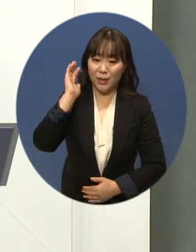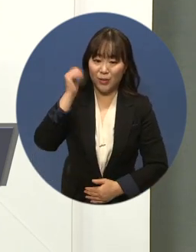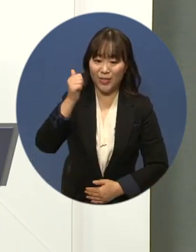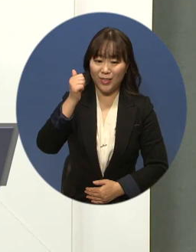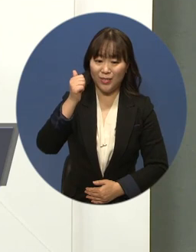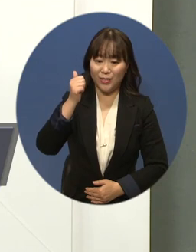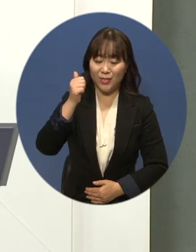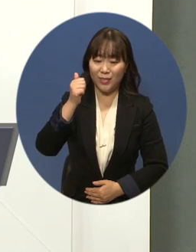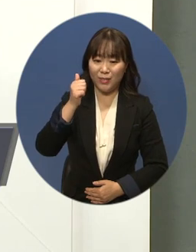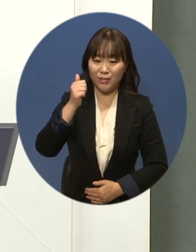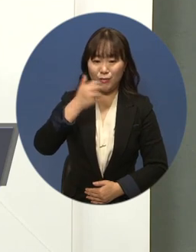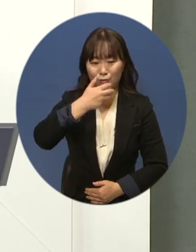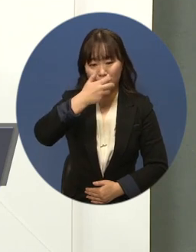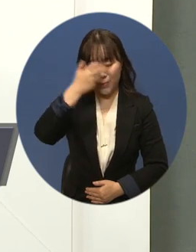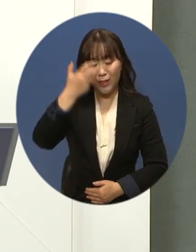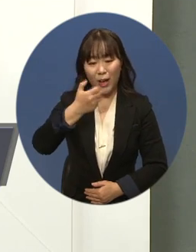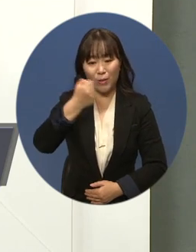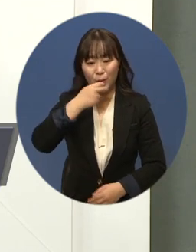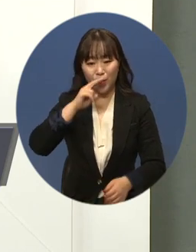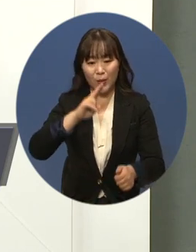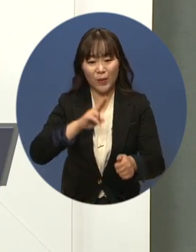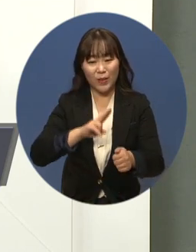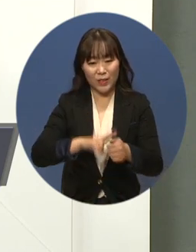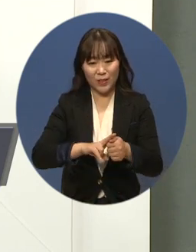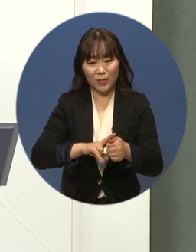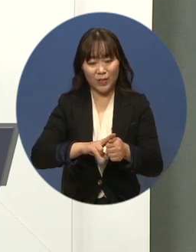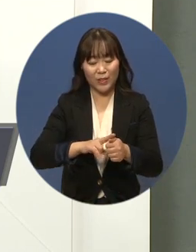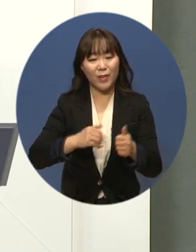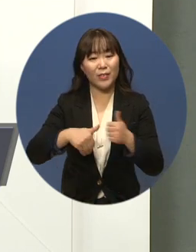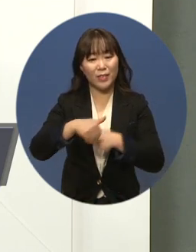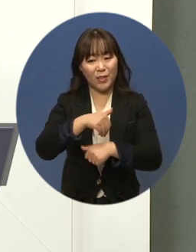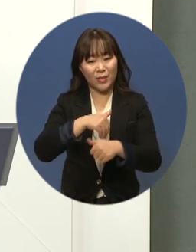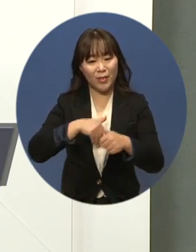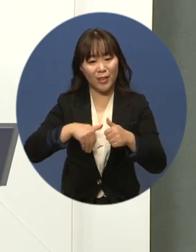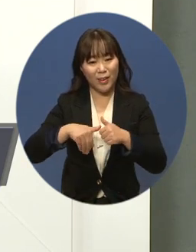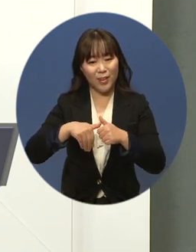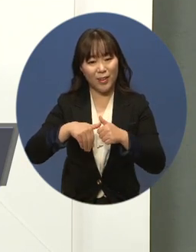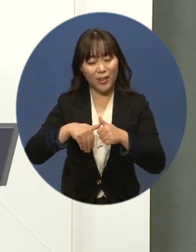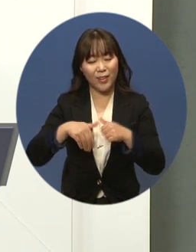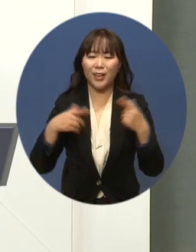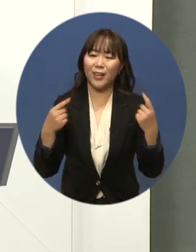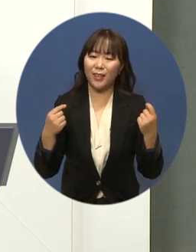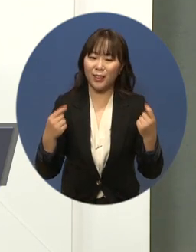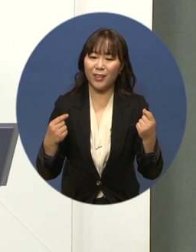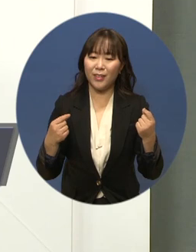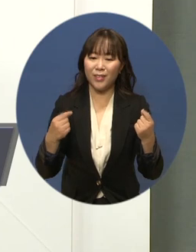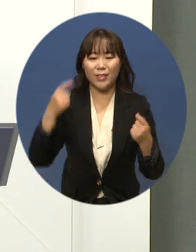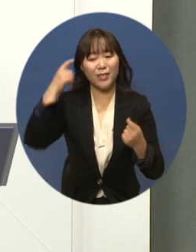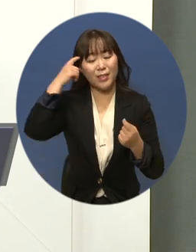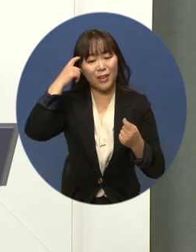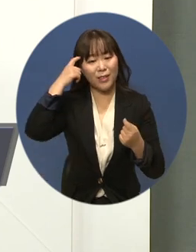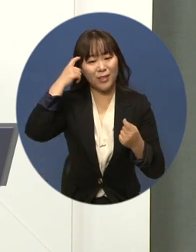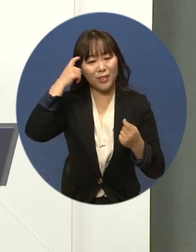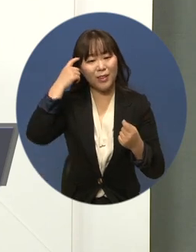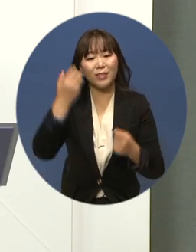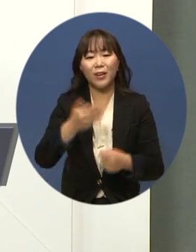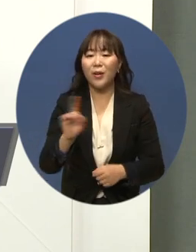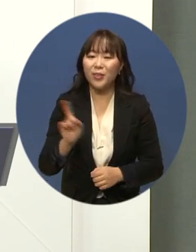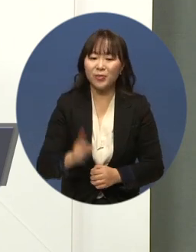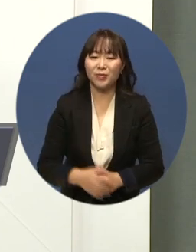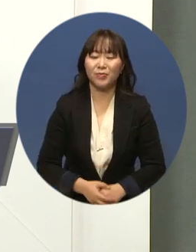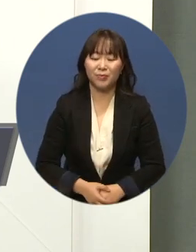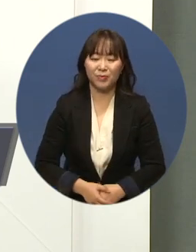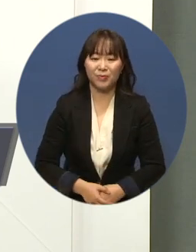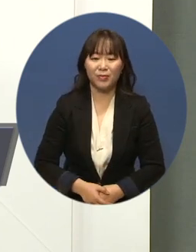대선에도 이제 꿈을 갖고 도전해야 할 시점에 오시지 않았나 이런 생각을 못하들